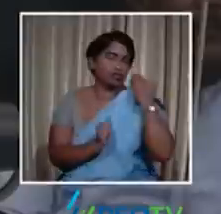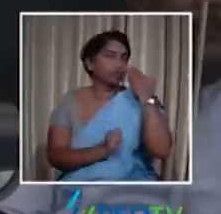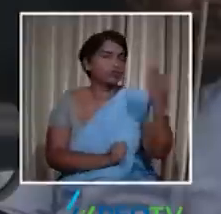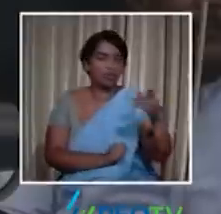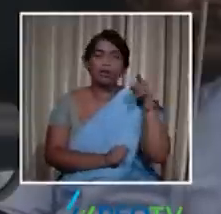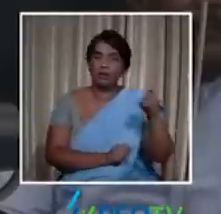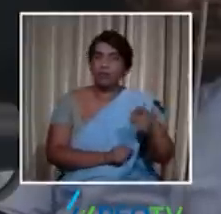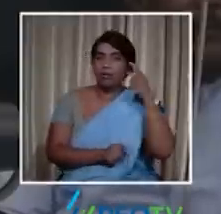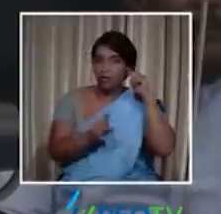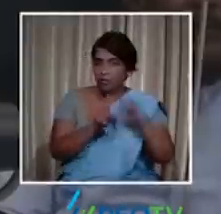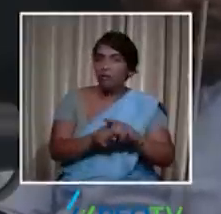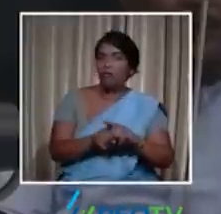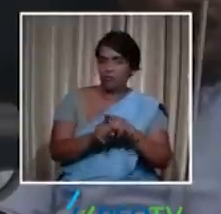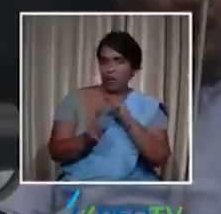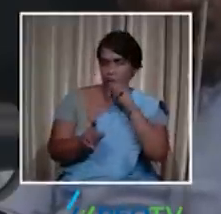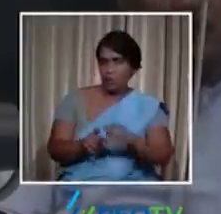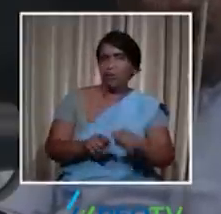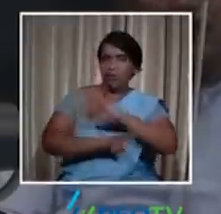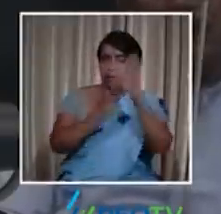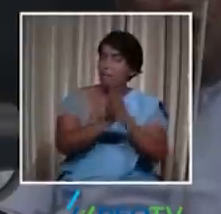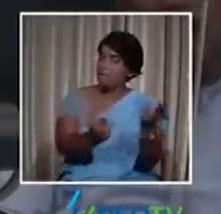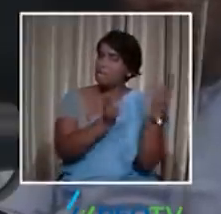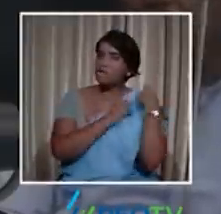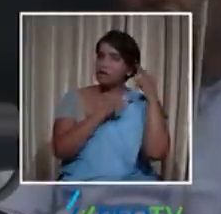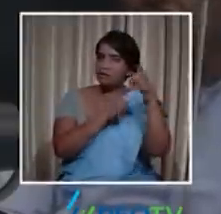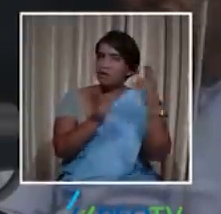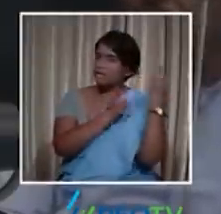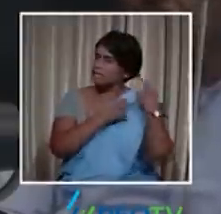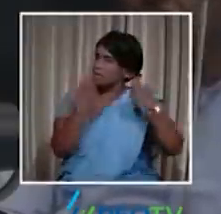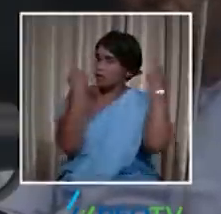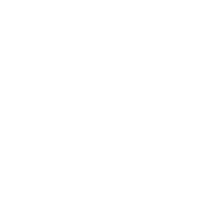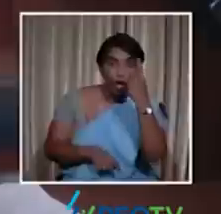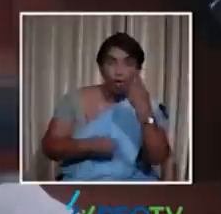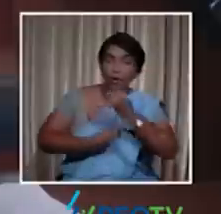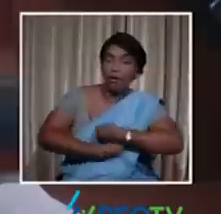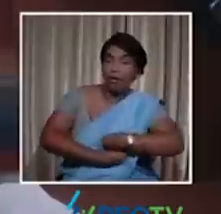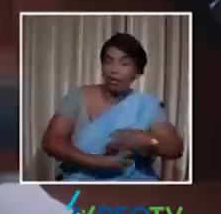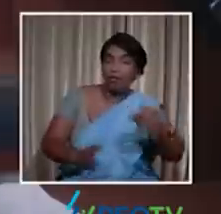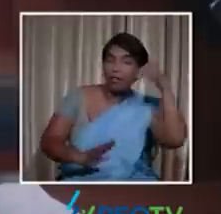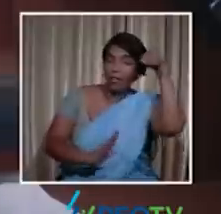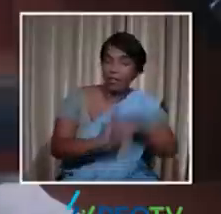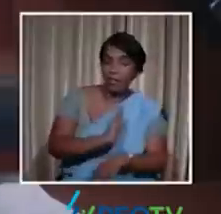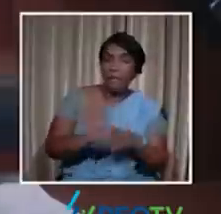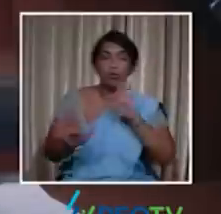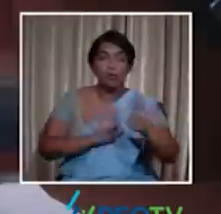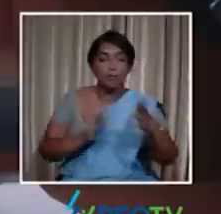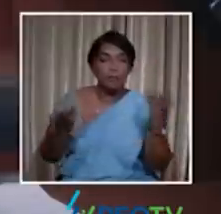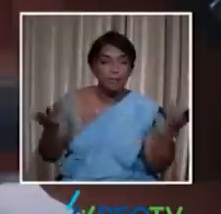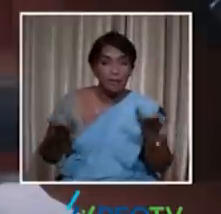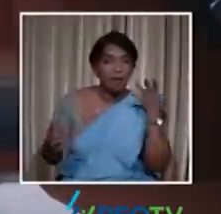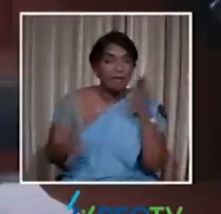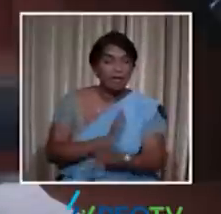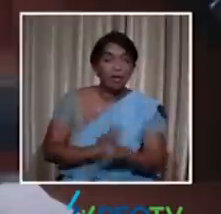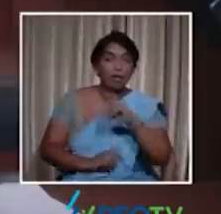දකින්නේ. මේ කට්ටිය accountable වෙන්න ඕනේ. මේ කට්ටිය වග කියන්න ඕනේ. මේ කට්ටිය වගවීමක් තියන්න ඕනේ. තමන්ගේ මුදල පාලනය කරගන්න බැරි වීමේ වැරද්දට මහ